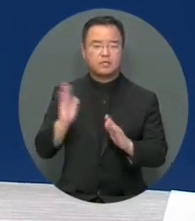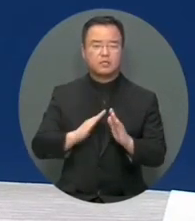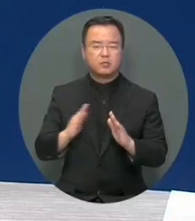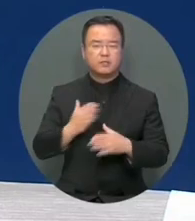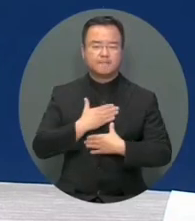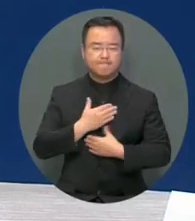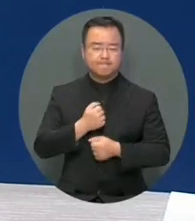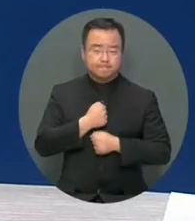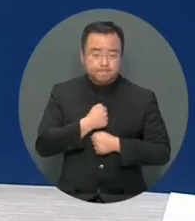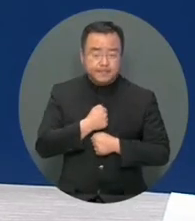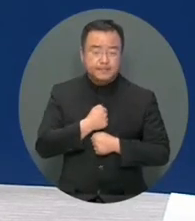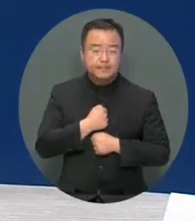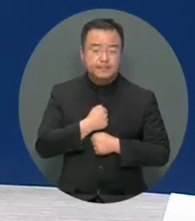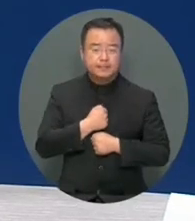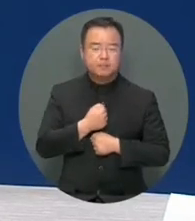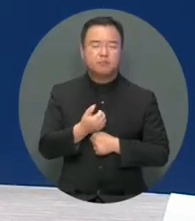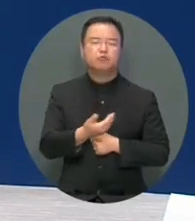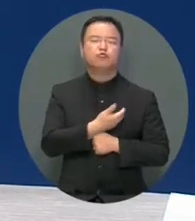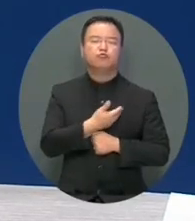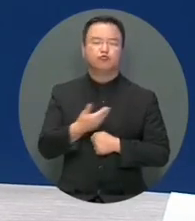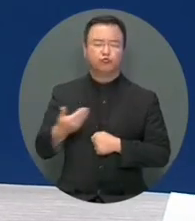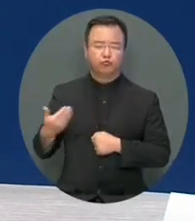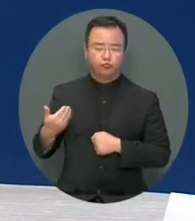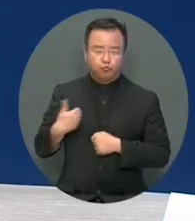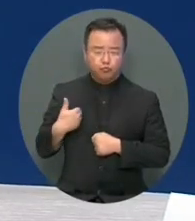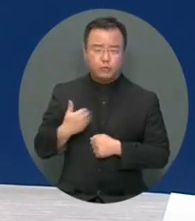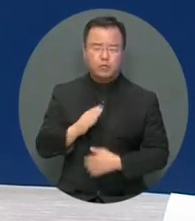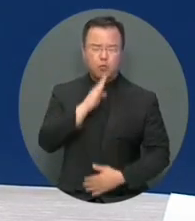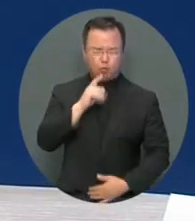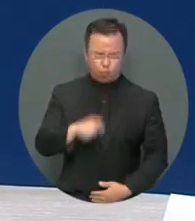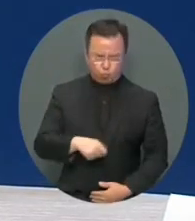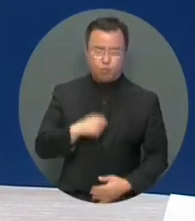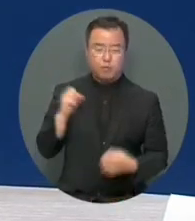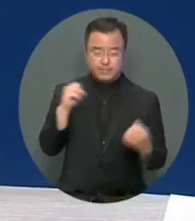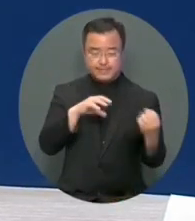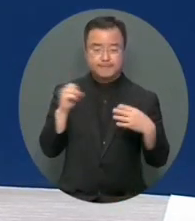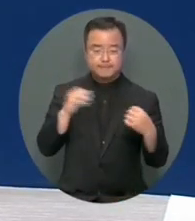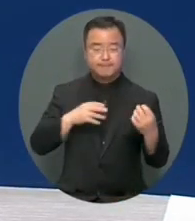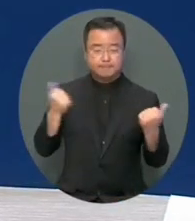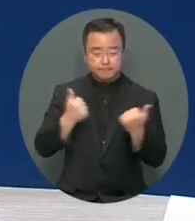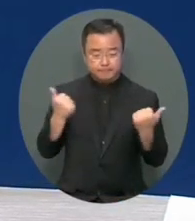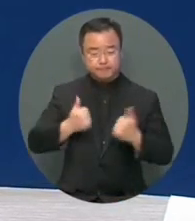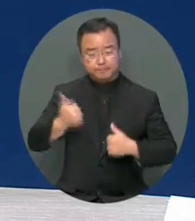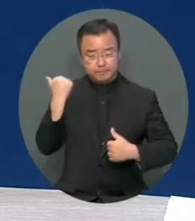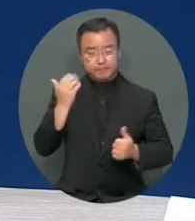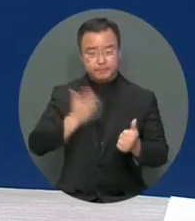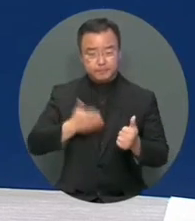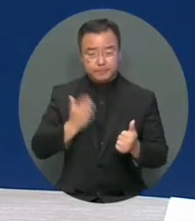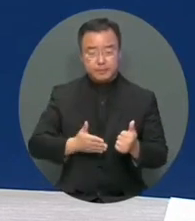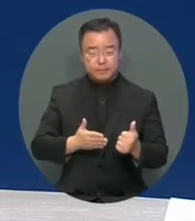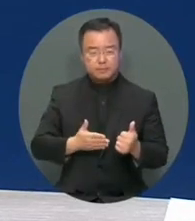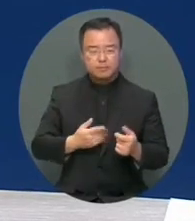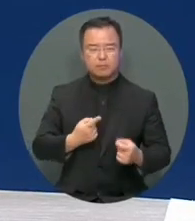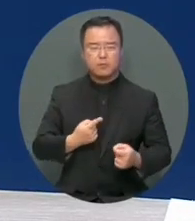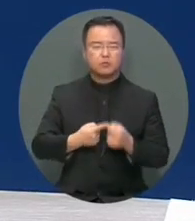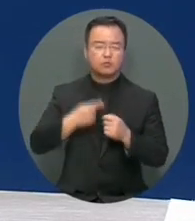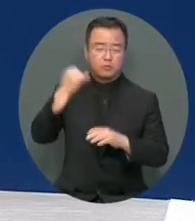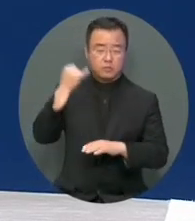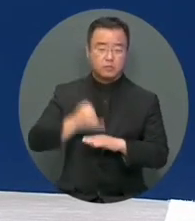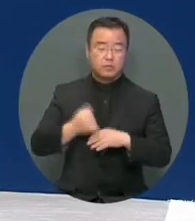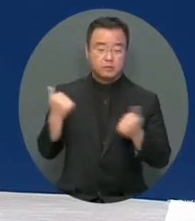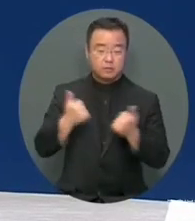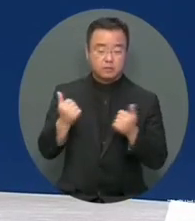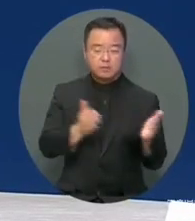지키고 충분히 솔직하게 털어놓고 다 협의를 하자. 그래서 최종 협상안을 마무리할